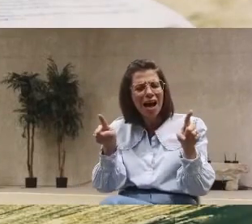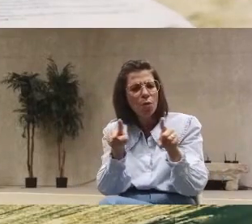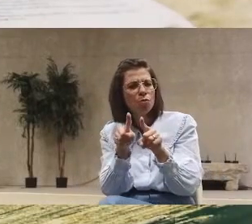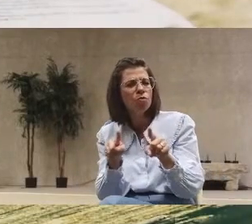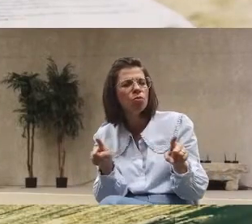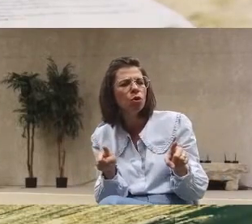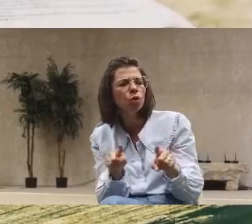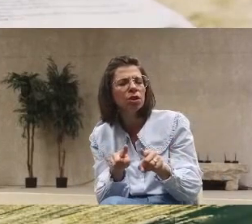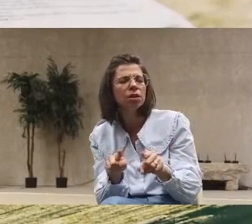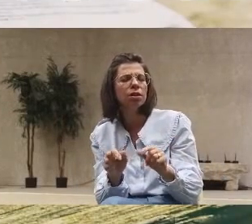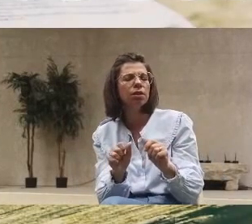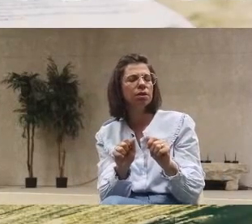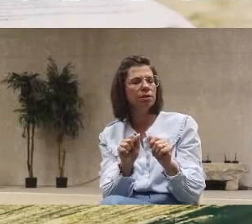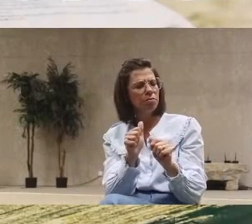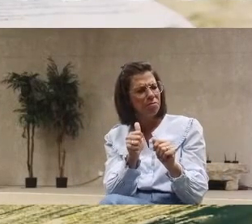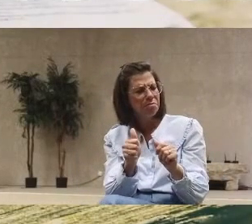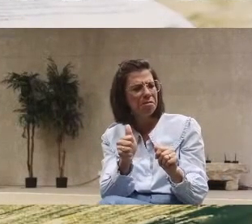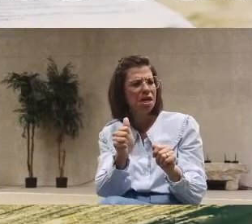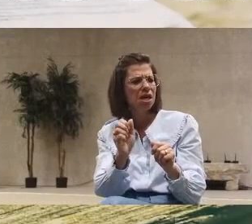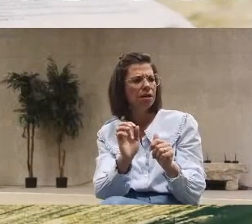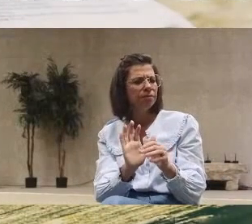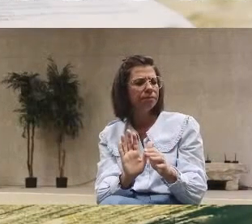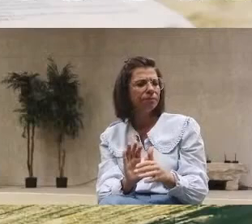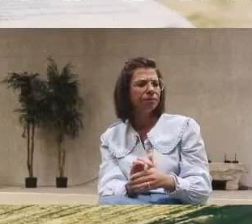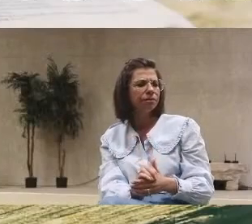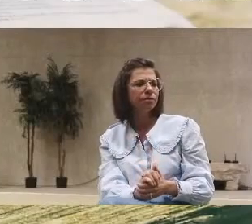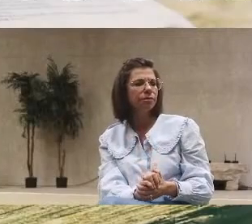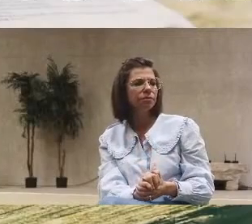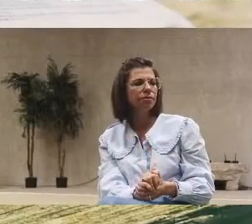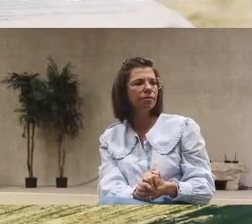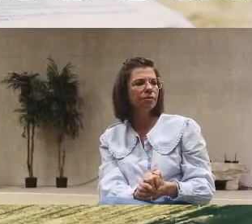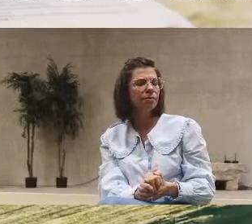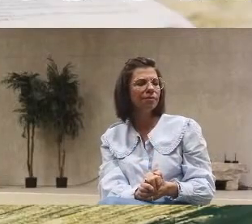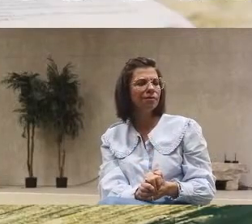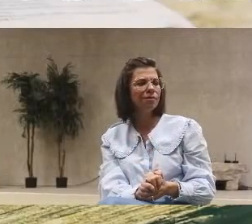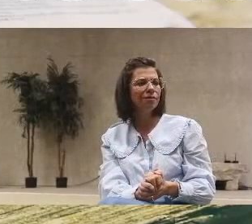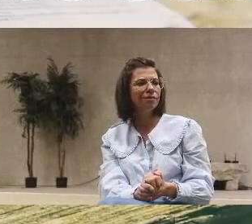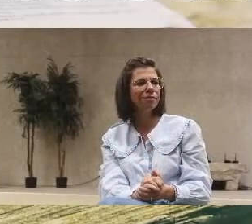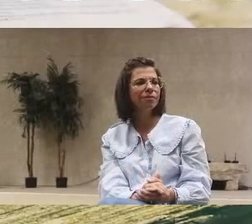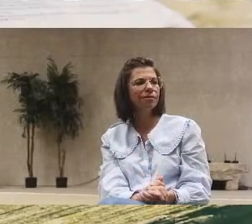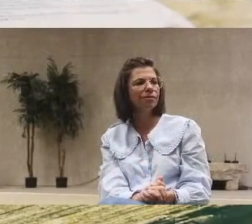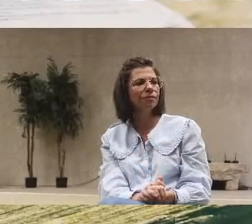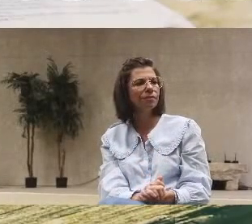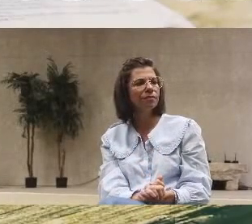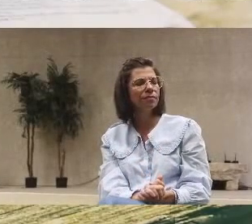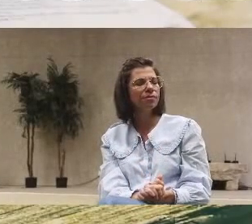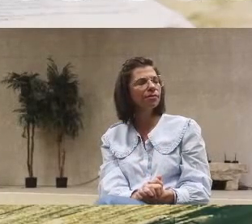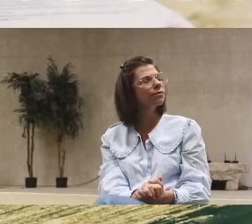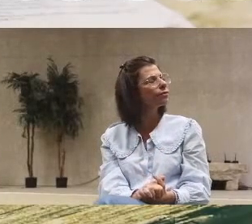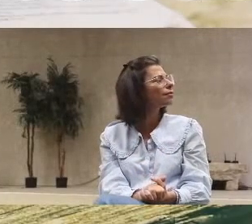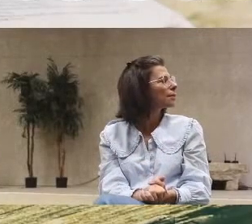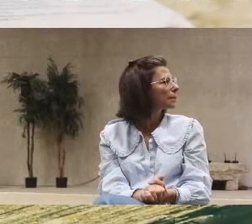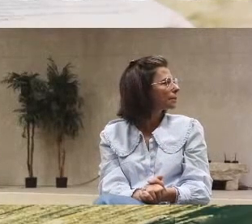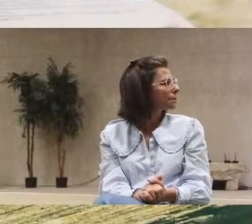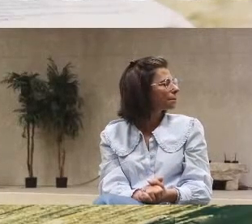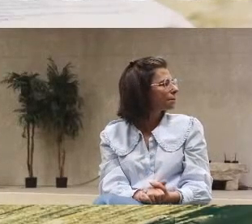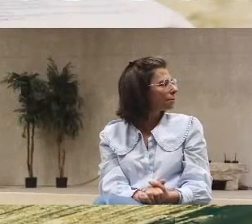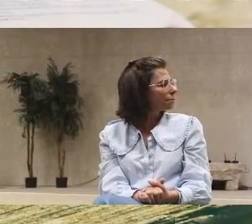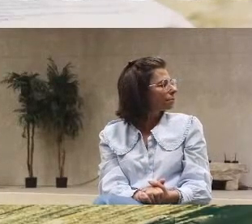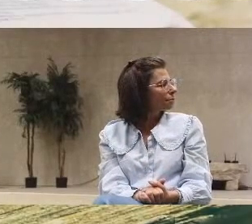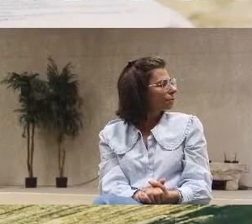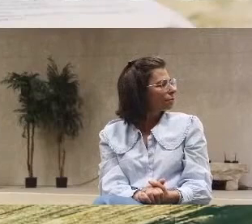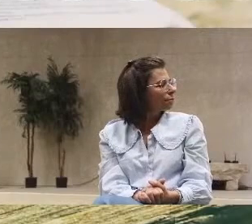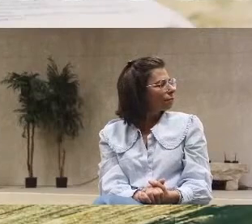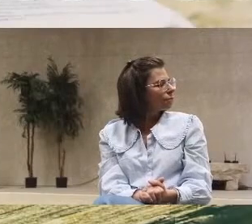du basilic. Il ne fera ni tort, ni dommage, sur toute ma montagne sainte, car la